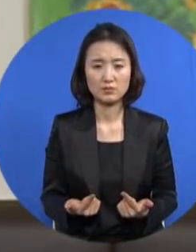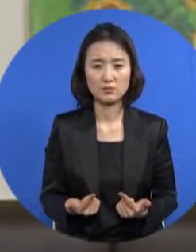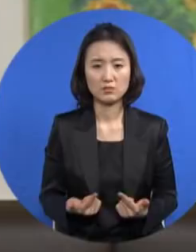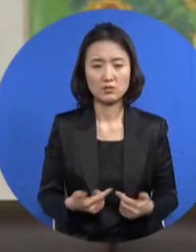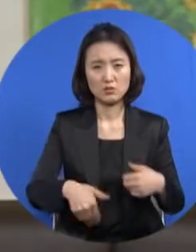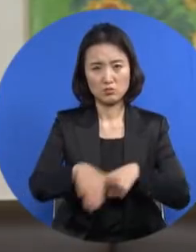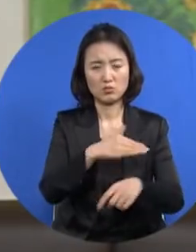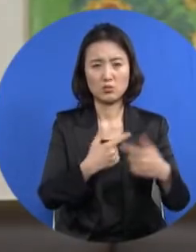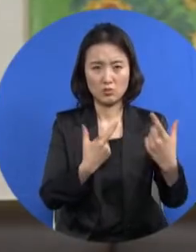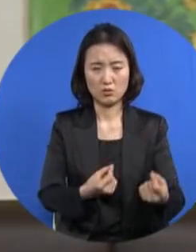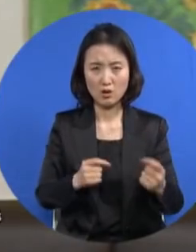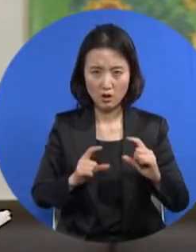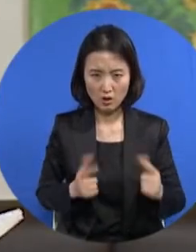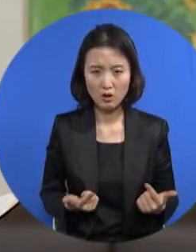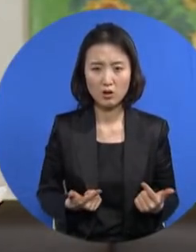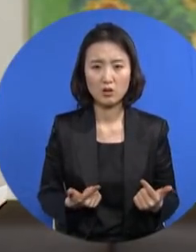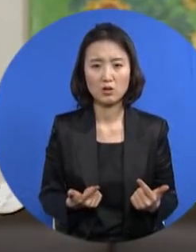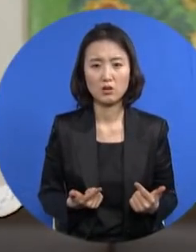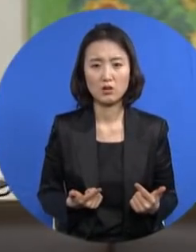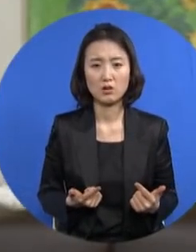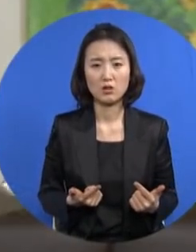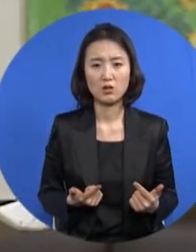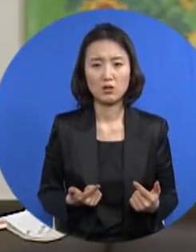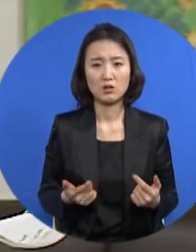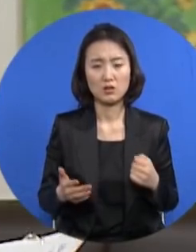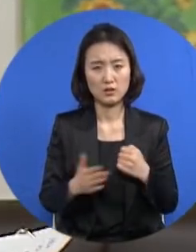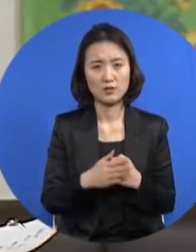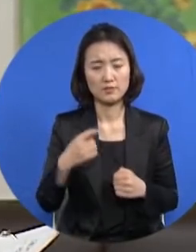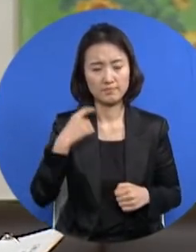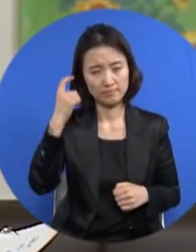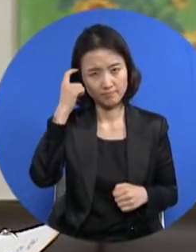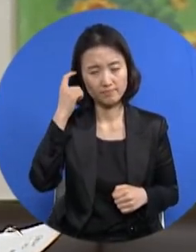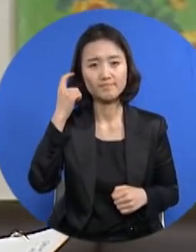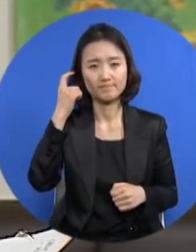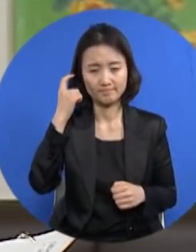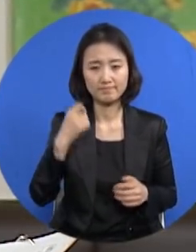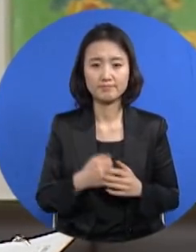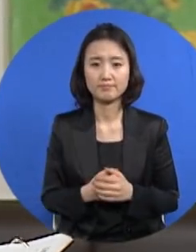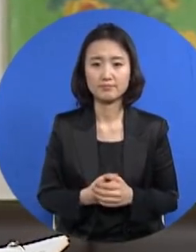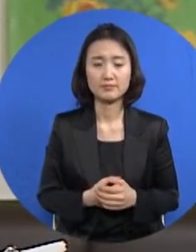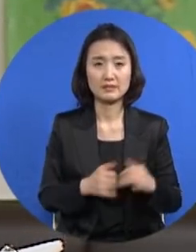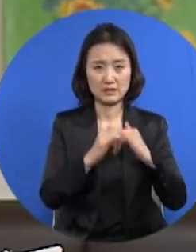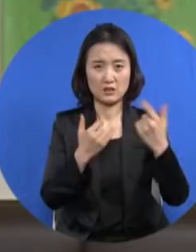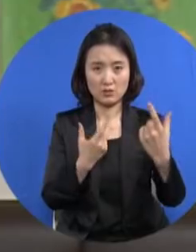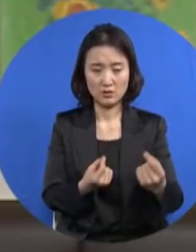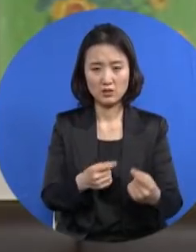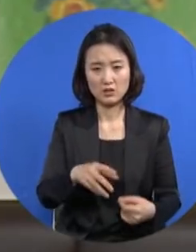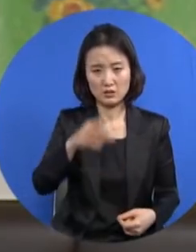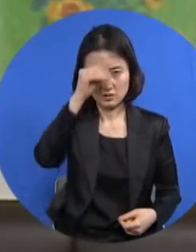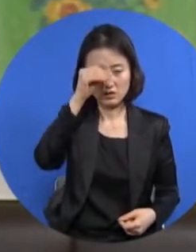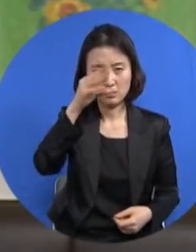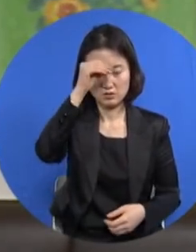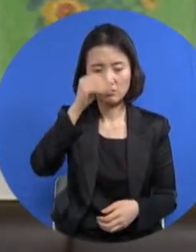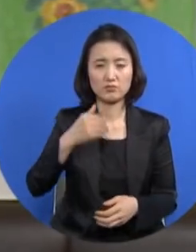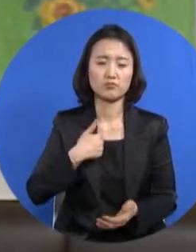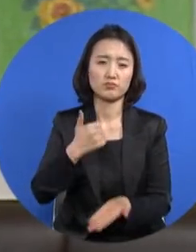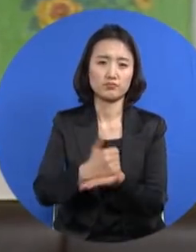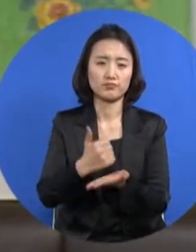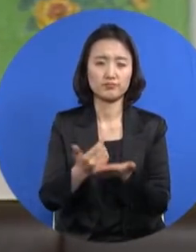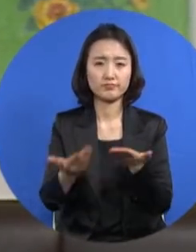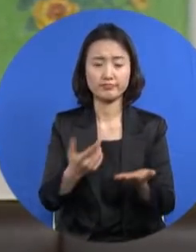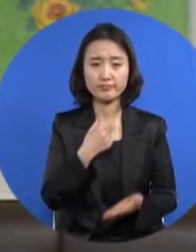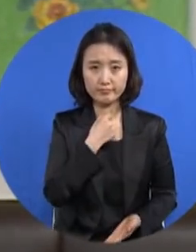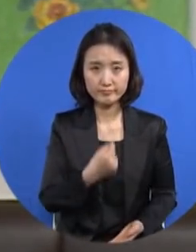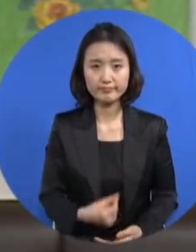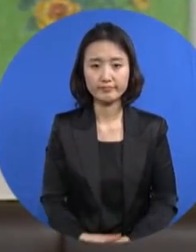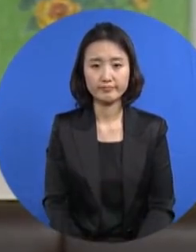환경도 아니고 똑같은 것도 아니라서. 그래서 일단 저는 그 사람들이 하는 것처럼 따라해보라고 권유하고 싶어요.